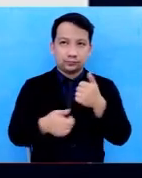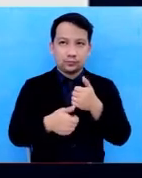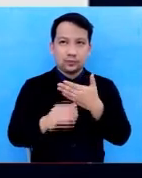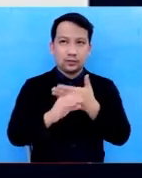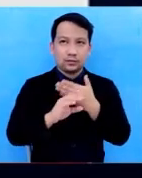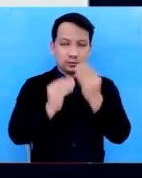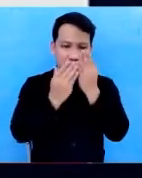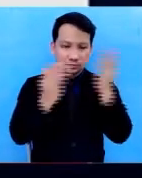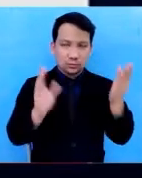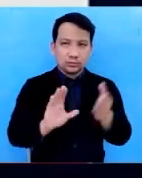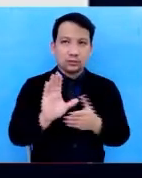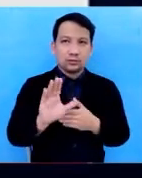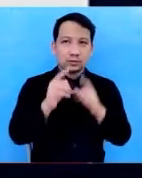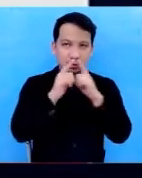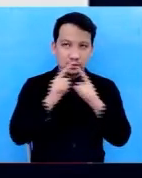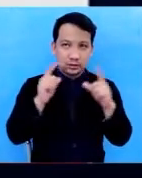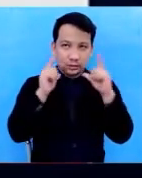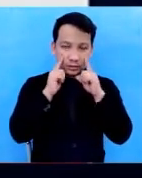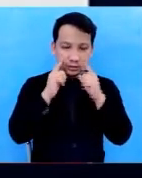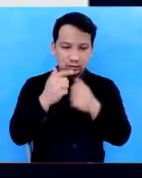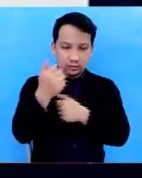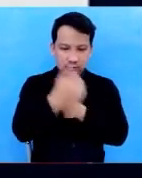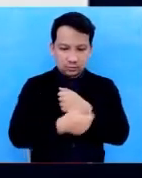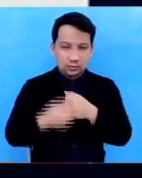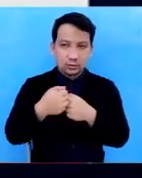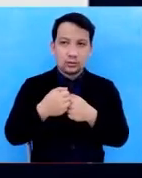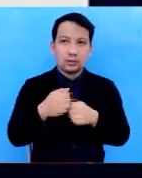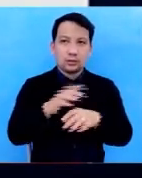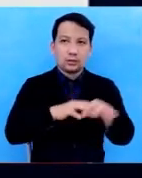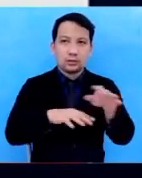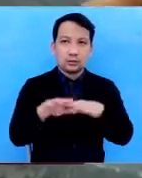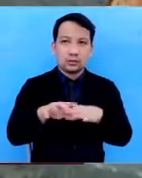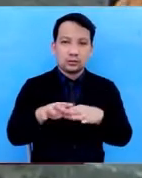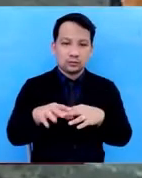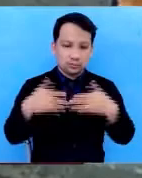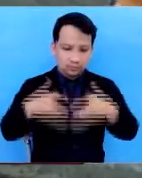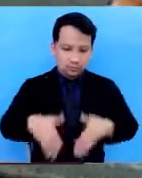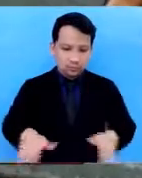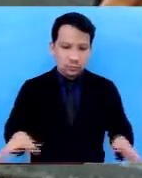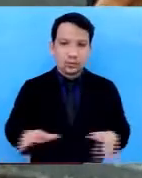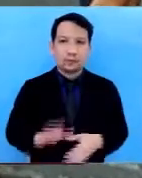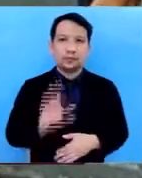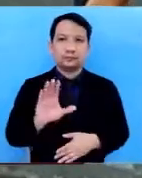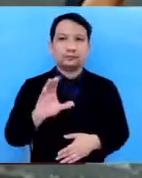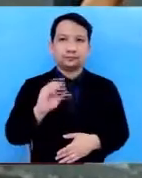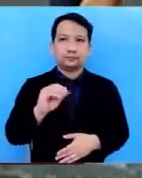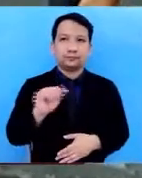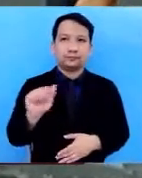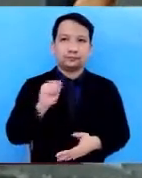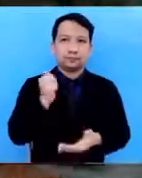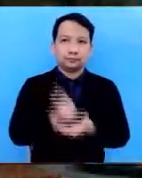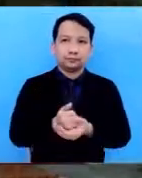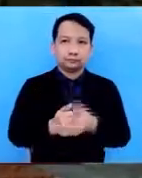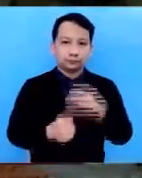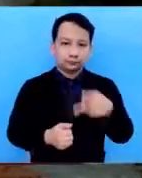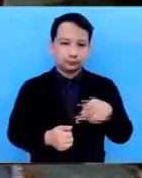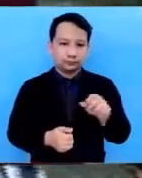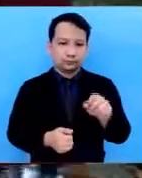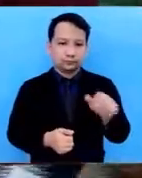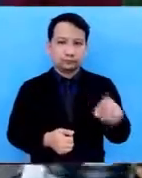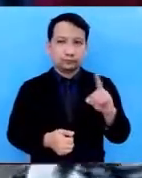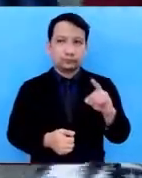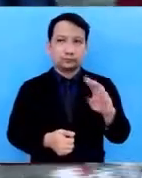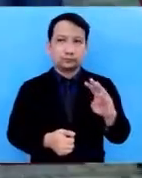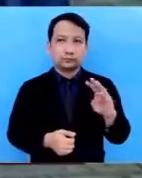ay mga face mask, face shield, gloves at cover gowns. Ayon sa COA, inaprubahan ng PSDBM ang kontrata kahit